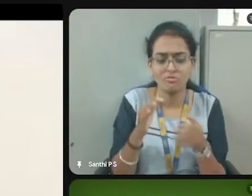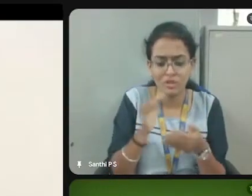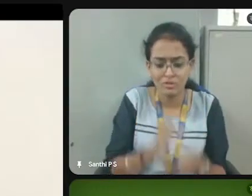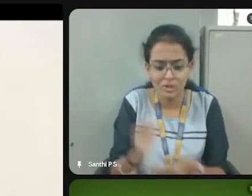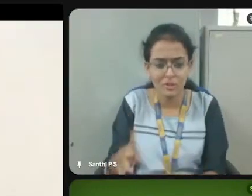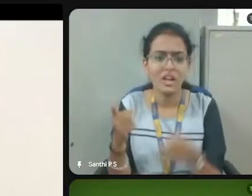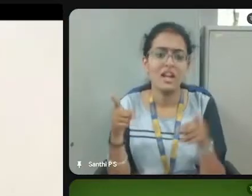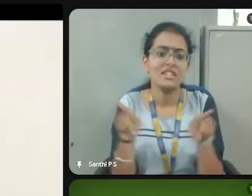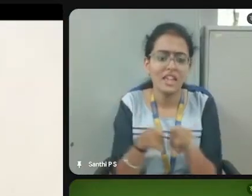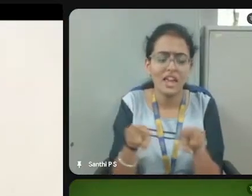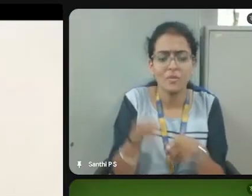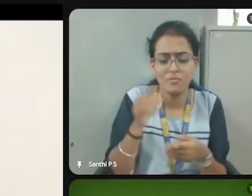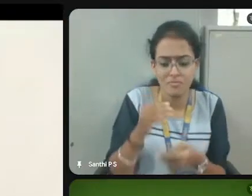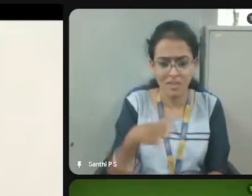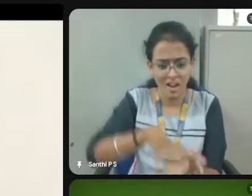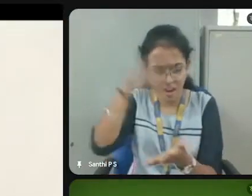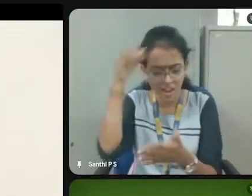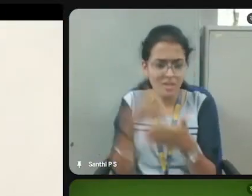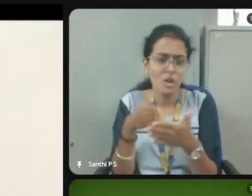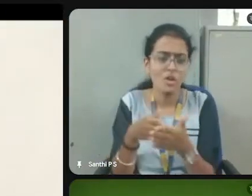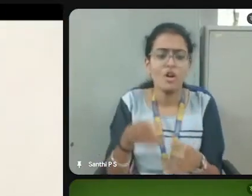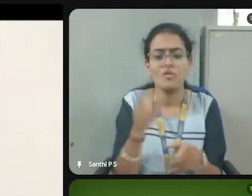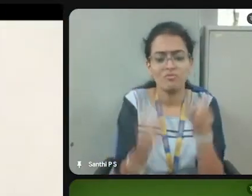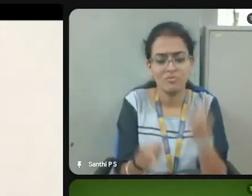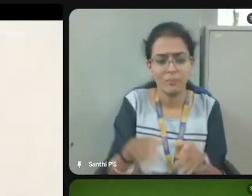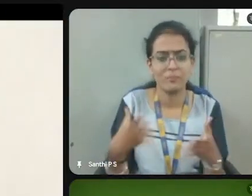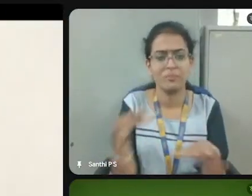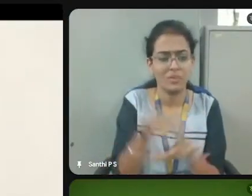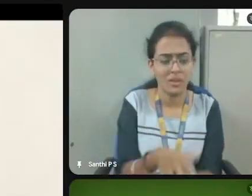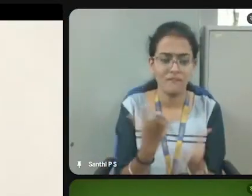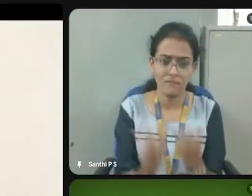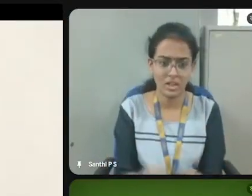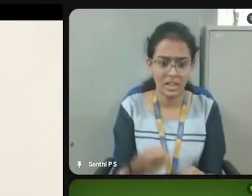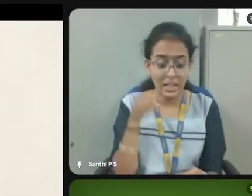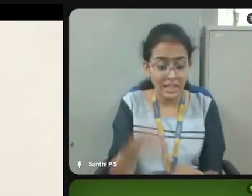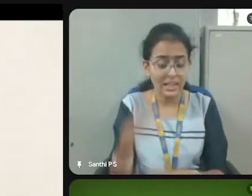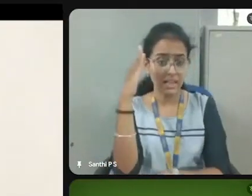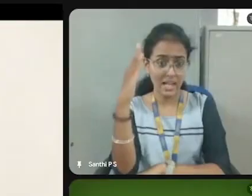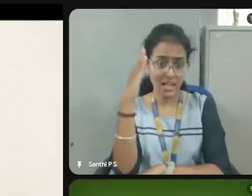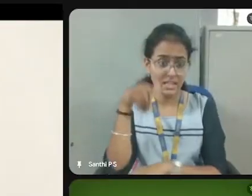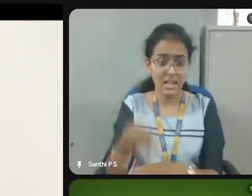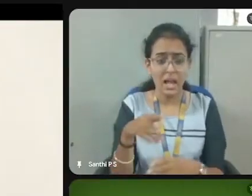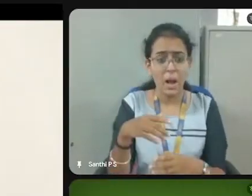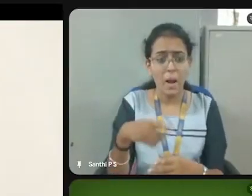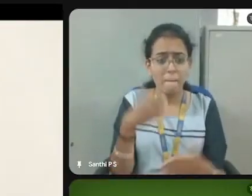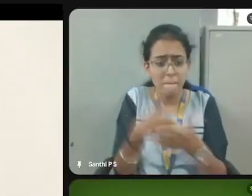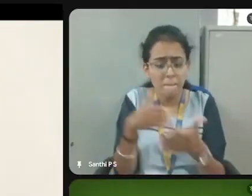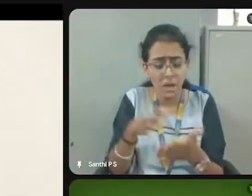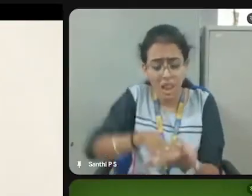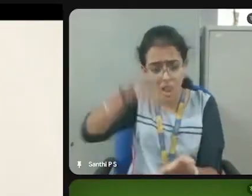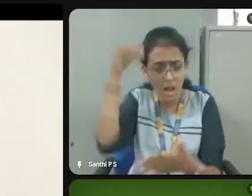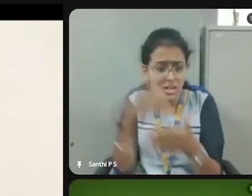എന്നുള്ളത് സമൂഹത്തിൽ ഓരോ വ്യക്തിയുടെയും ഉത്തരവാദിത്തമാണ്. ഇന്നത്തെ സെഷനിൽ പഠന പരിമിതിയുടെ പരിഹാര മാർഗങ്ങളും